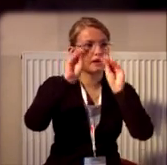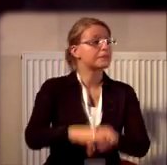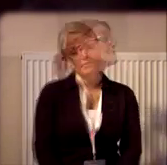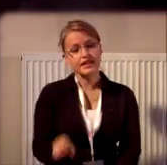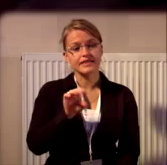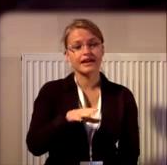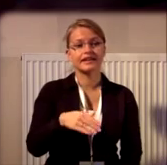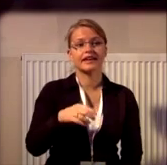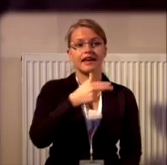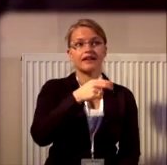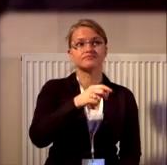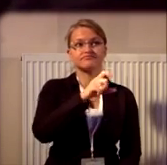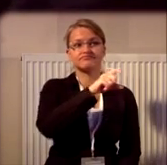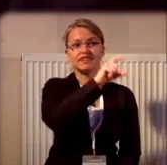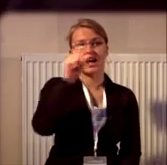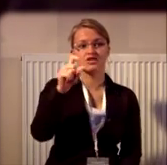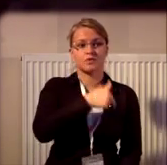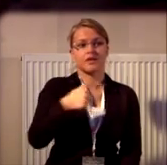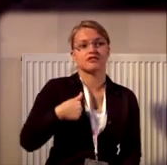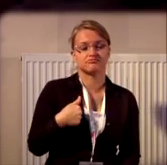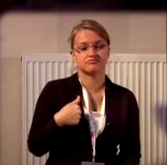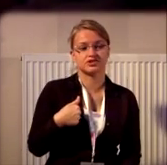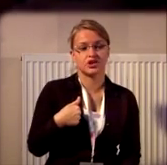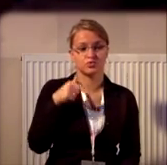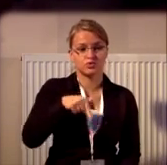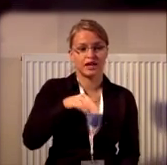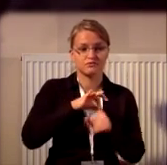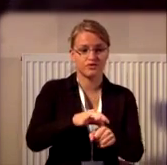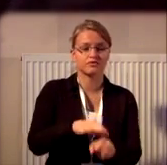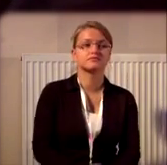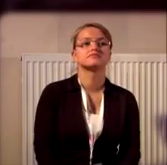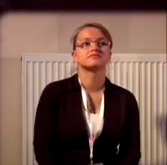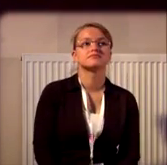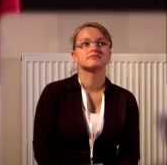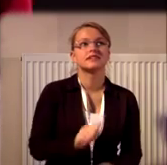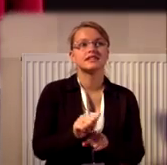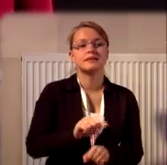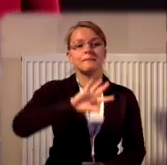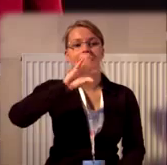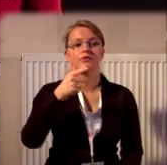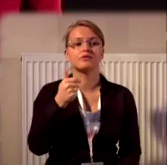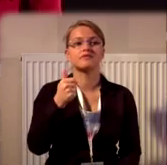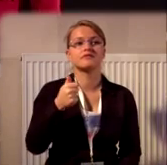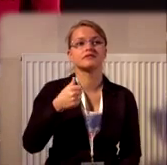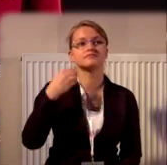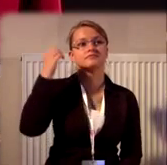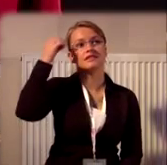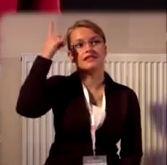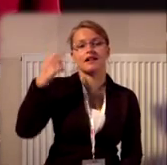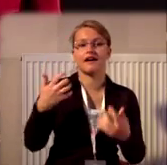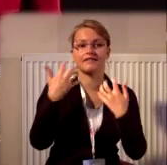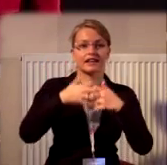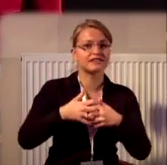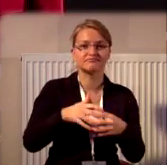takie hasło, motto przewodnie, którym chcieliśmy się z Państwem podzielić, piękna idea integracji nie jest łatwa w